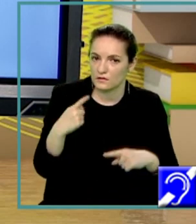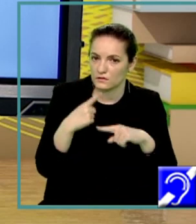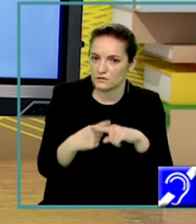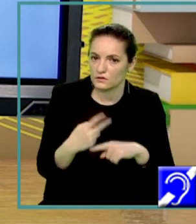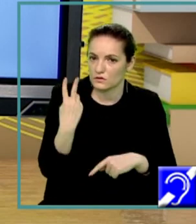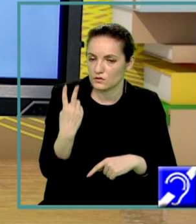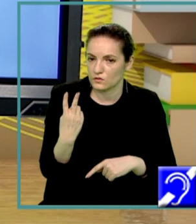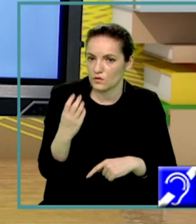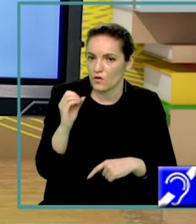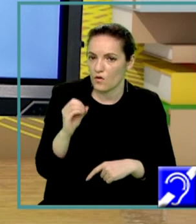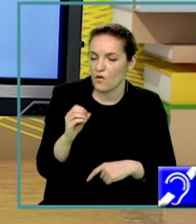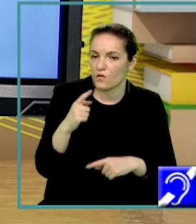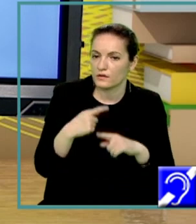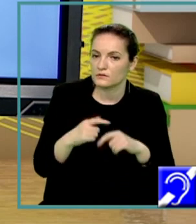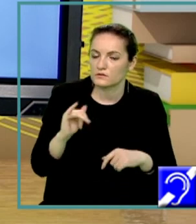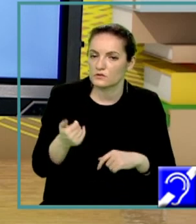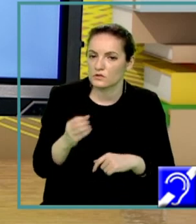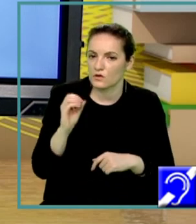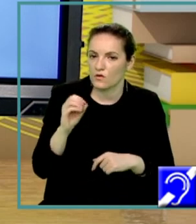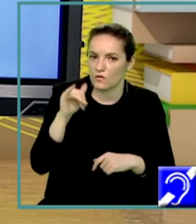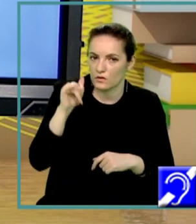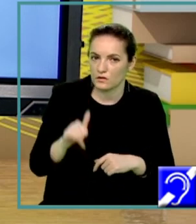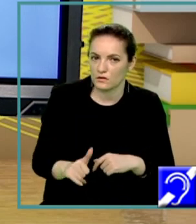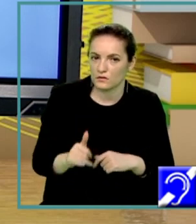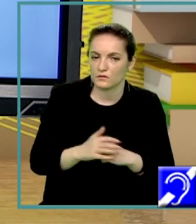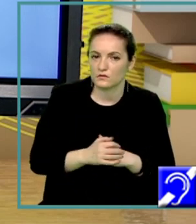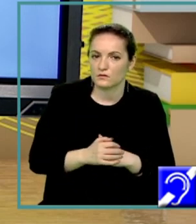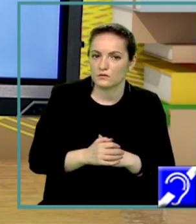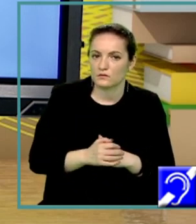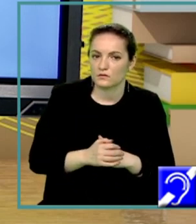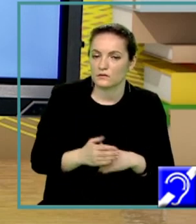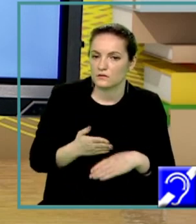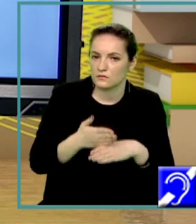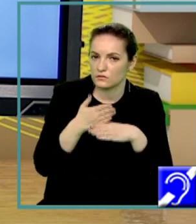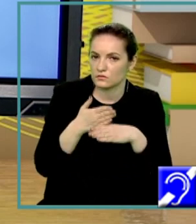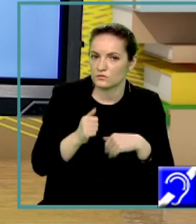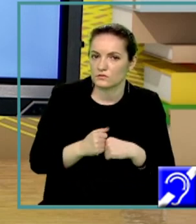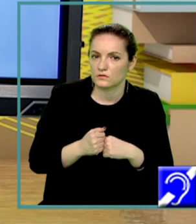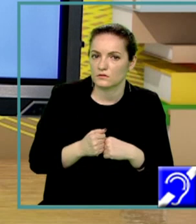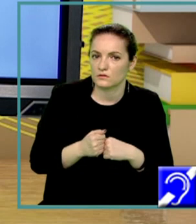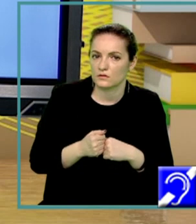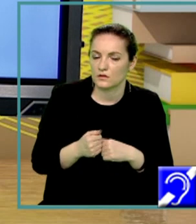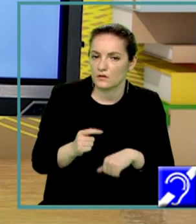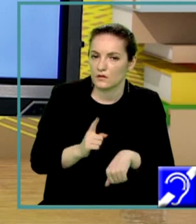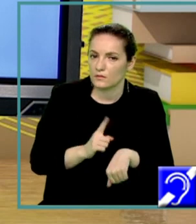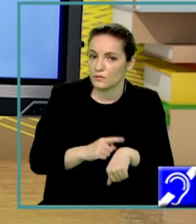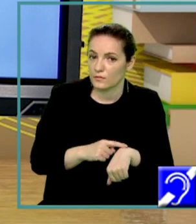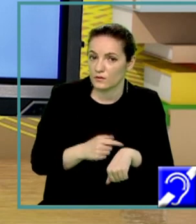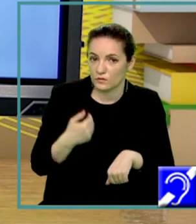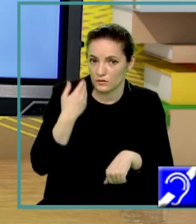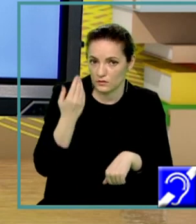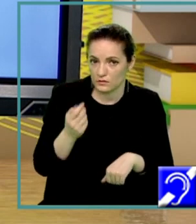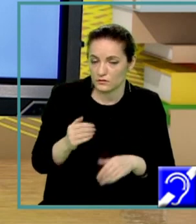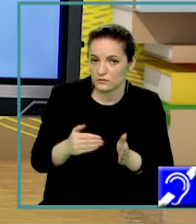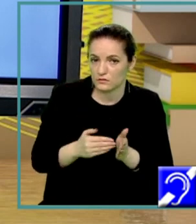axe, OX și OY. Aceasta ne va ajuta în momentul în care va trebui să